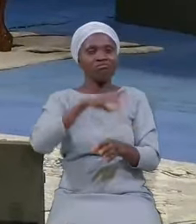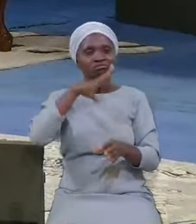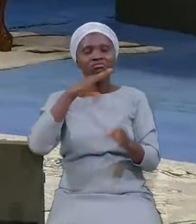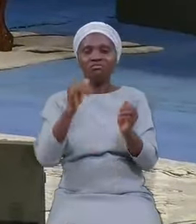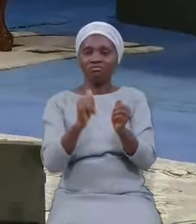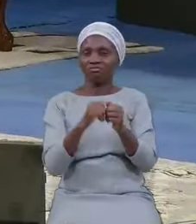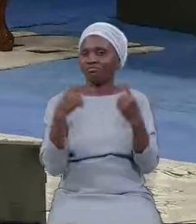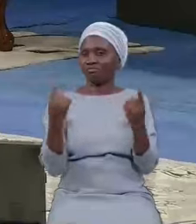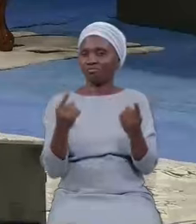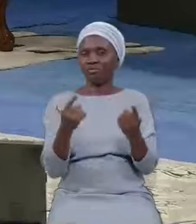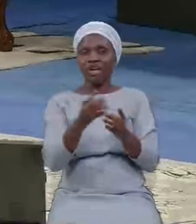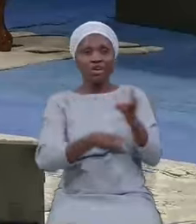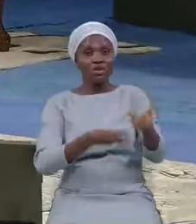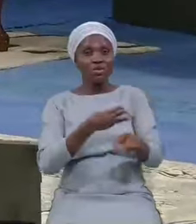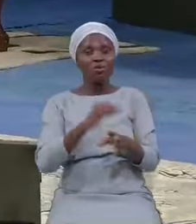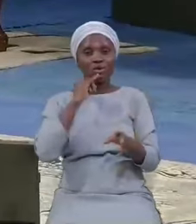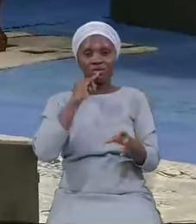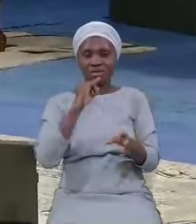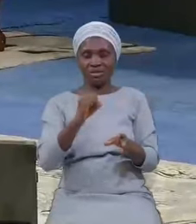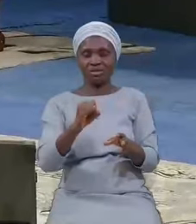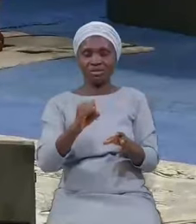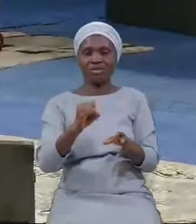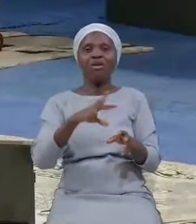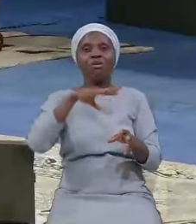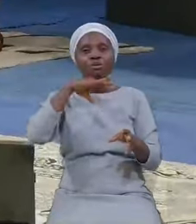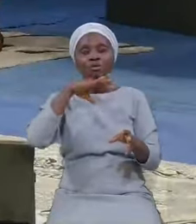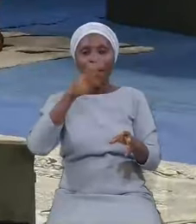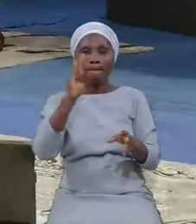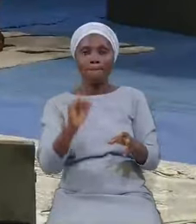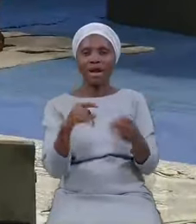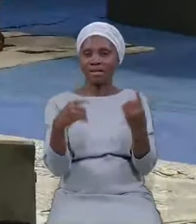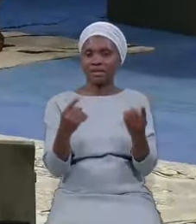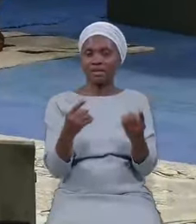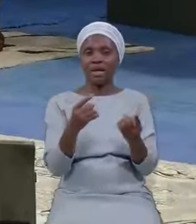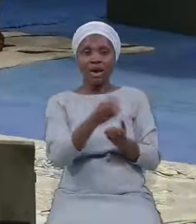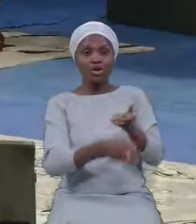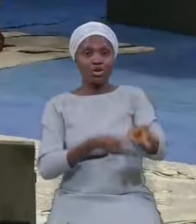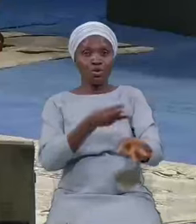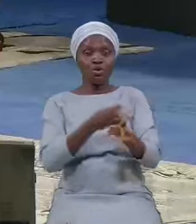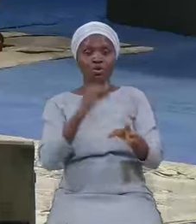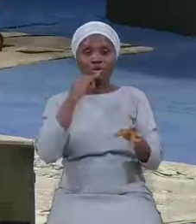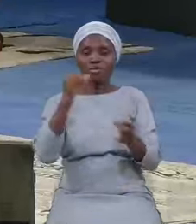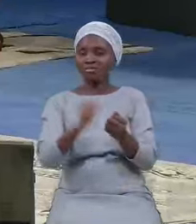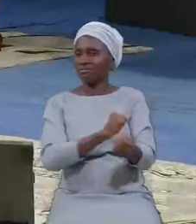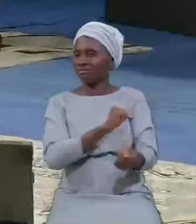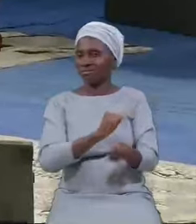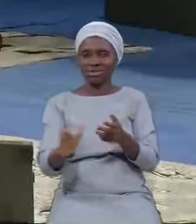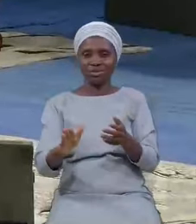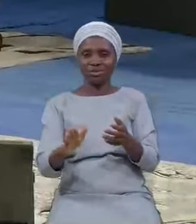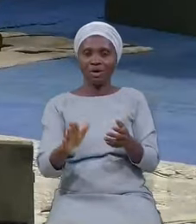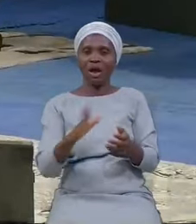le péché. Le monde est endommagé et détruit, souillé par le péché. Et le